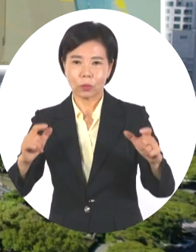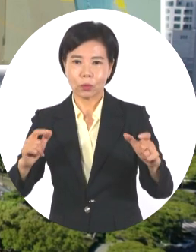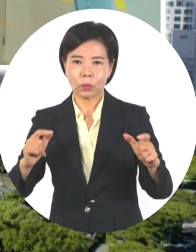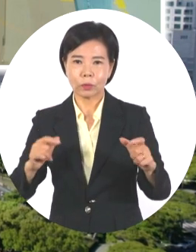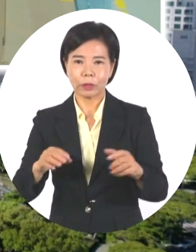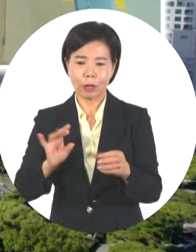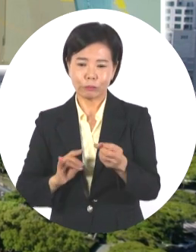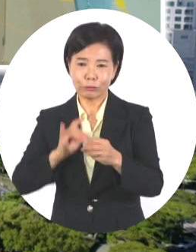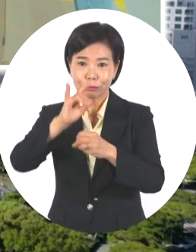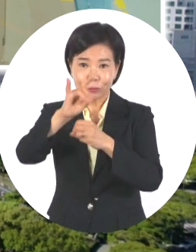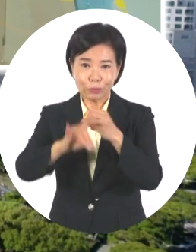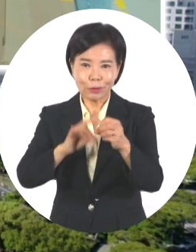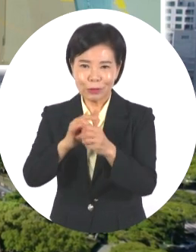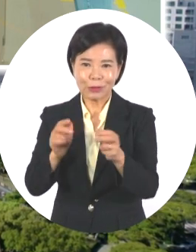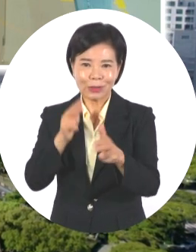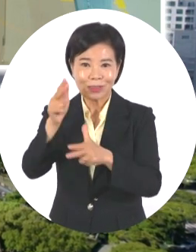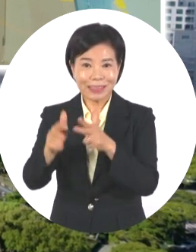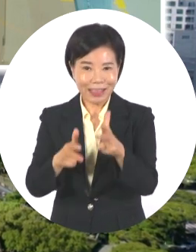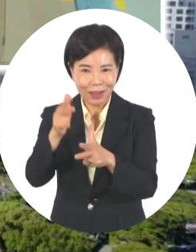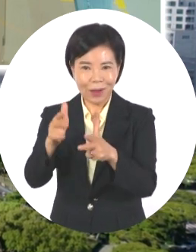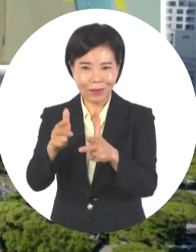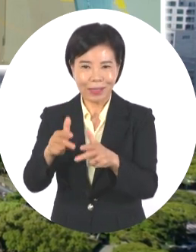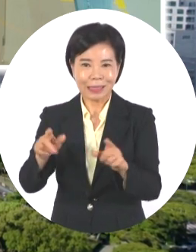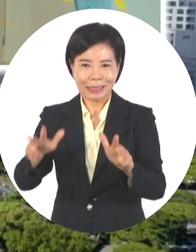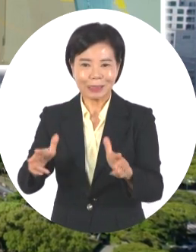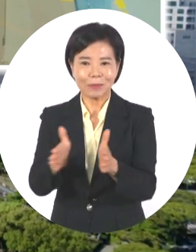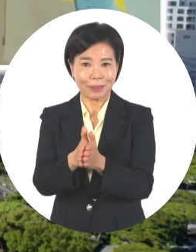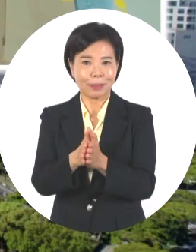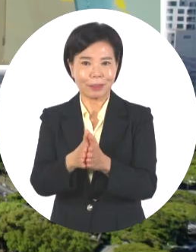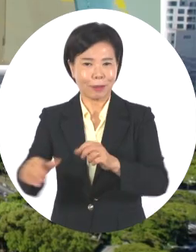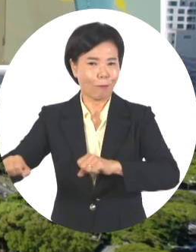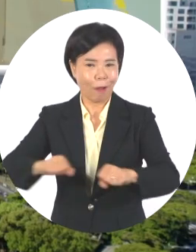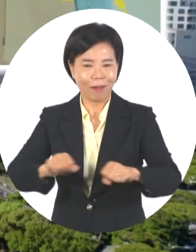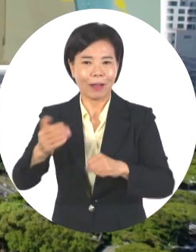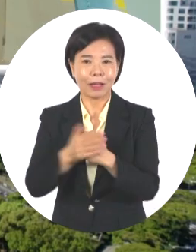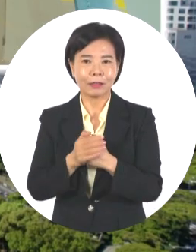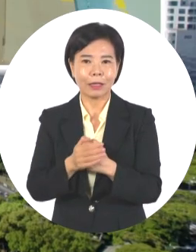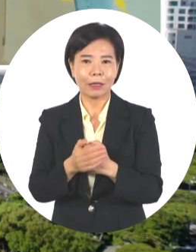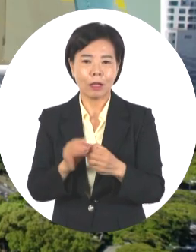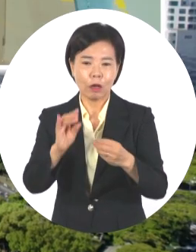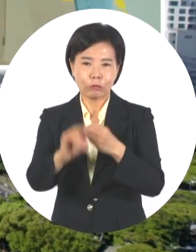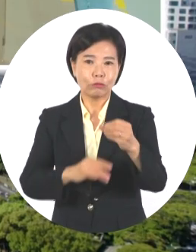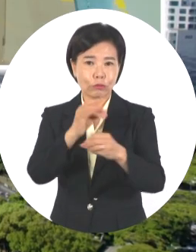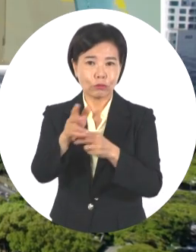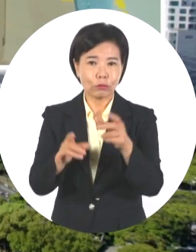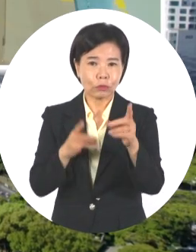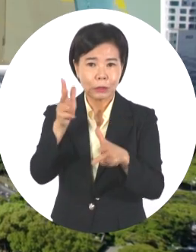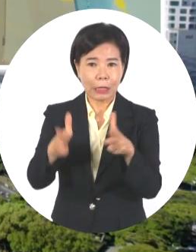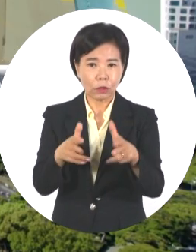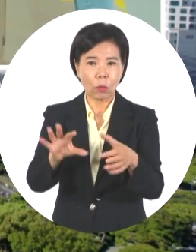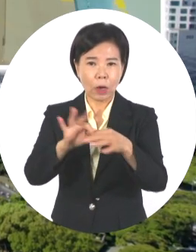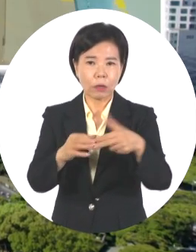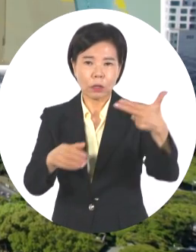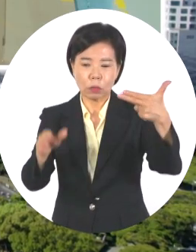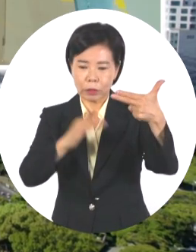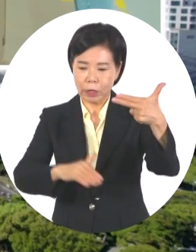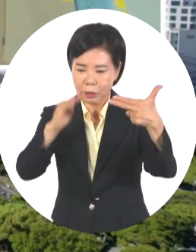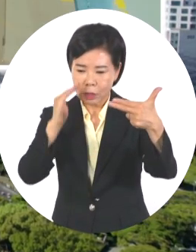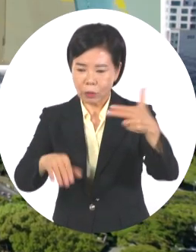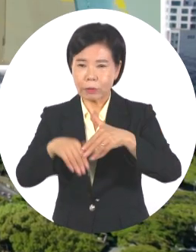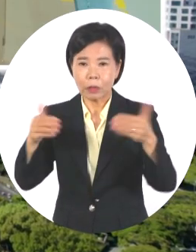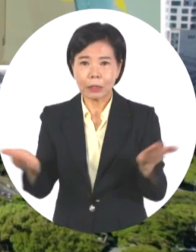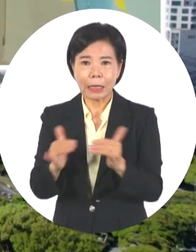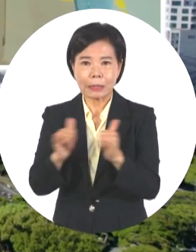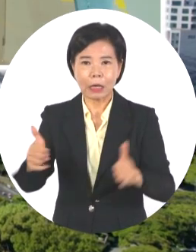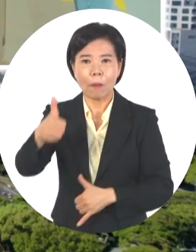제주특별자치도의 우주산업이 본격적으로 현실화되고 있습니다. 도내 우주산업 관련 7개 기관 및 기업의 종사자